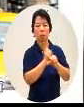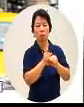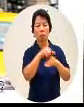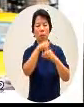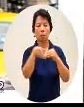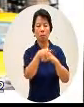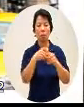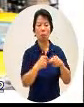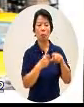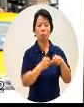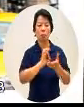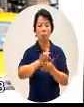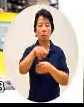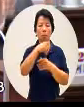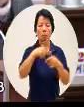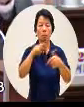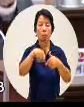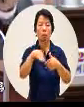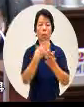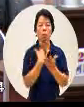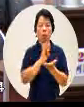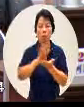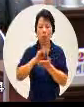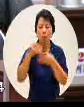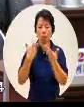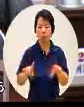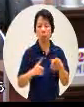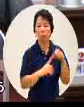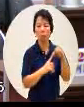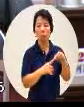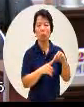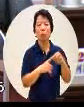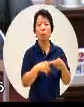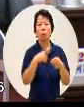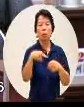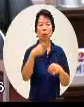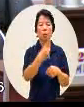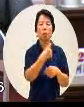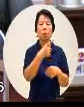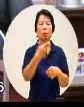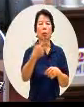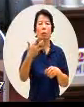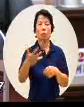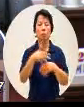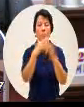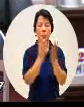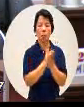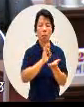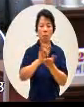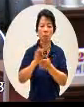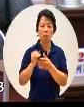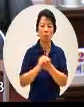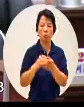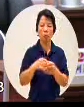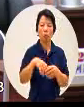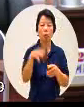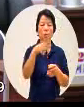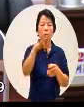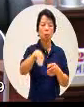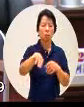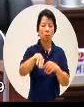具那麼多我們花很多錢去買公車168公車一天載客量4500人